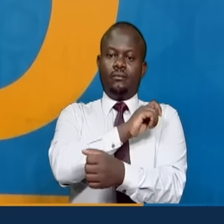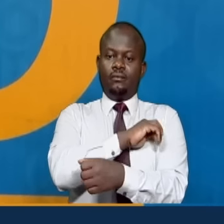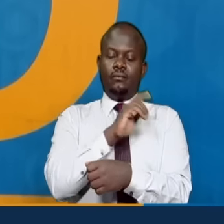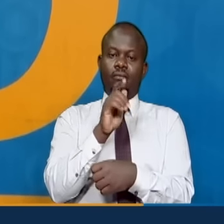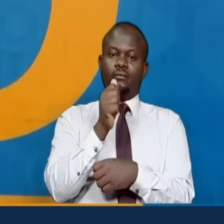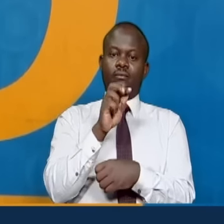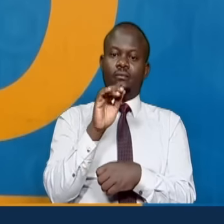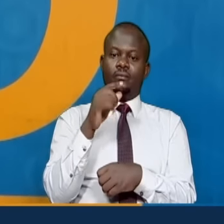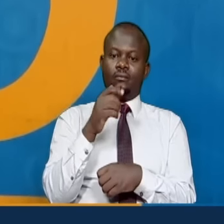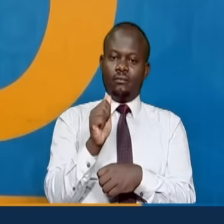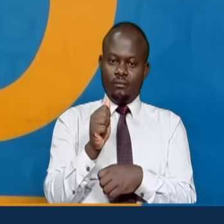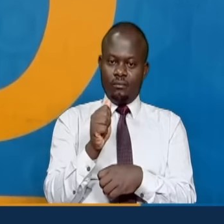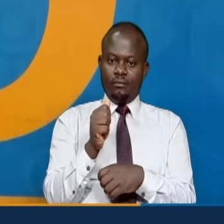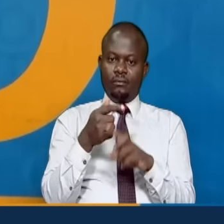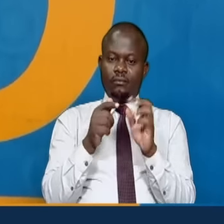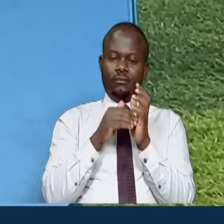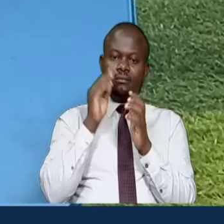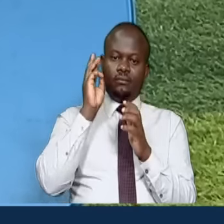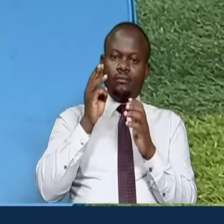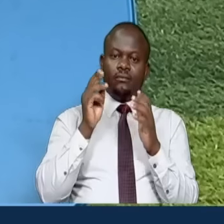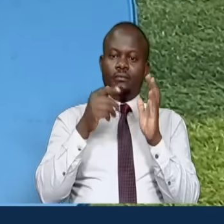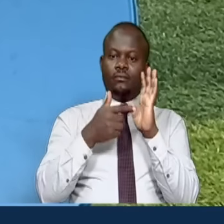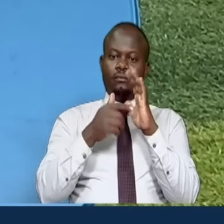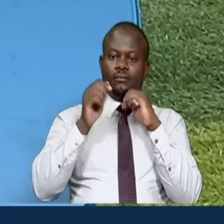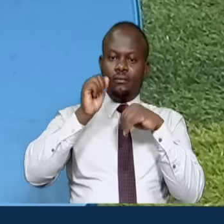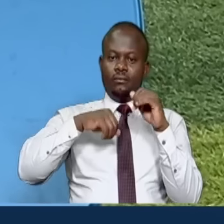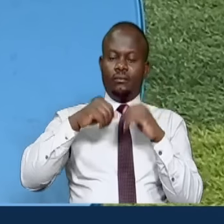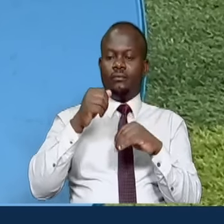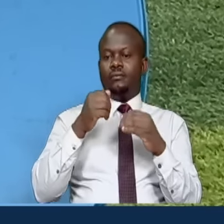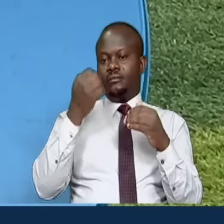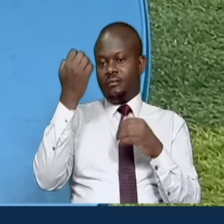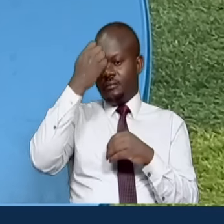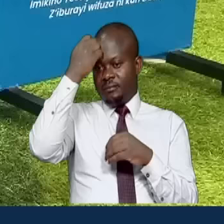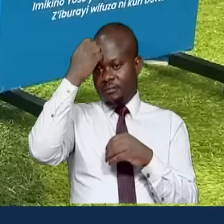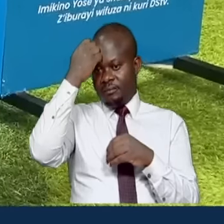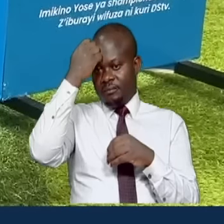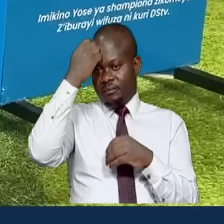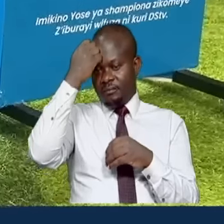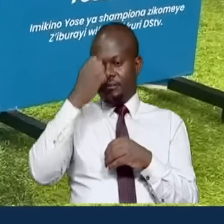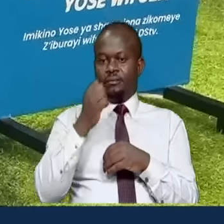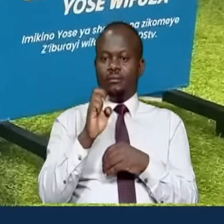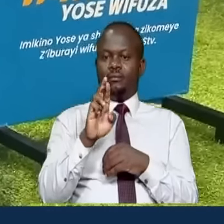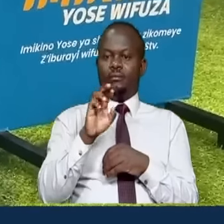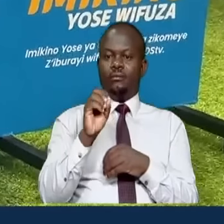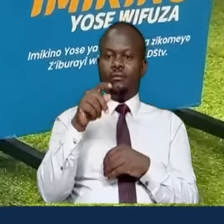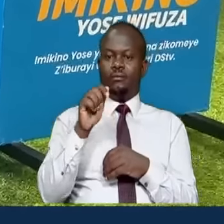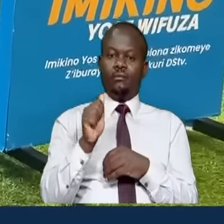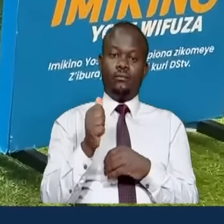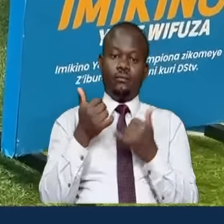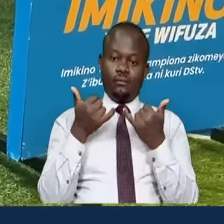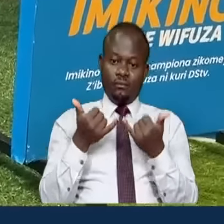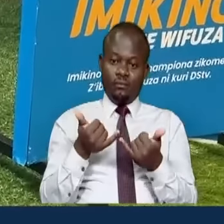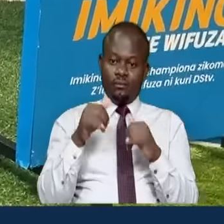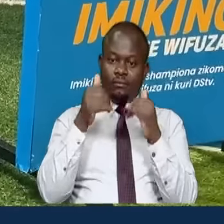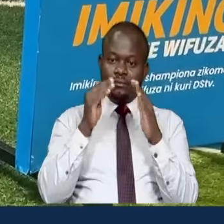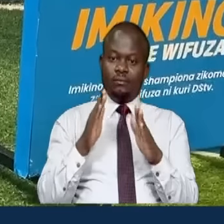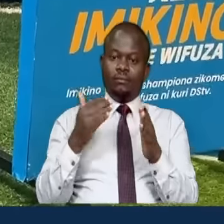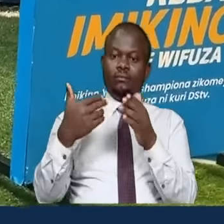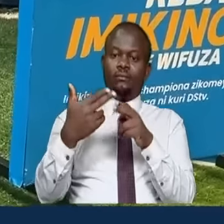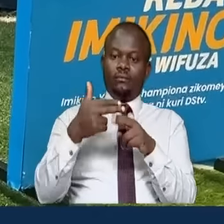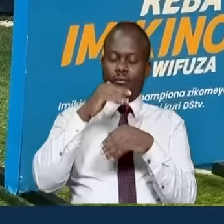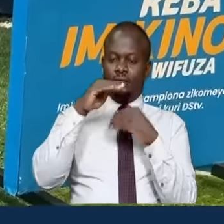A mu Butaliyani, tuzerekana Champions League, tuzerekana Europa League. Ubwo rero imikino hafi ya